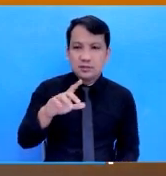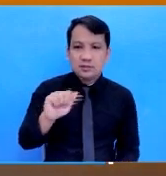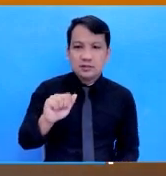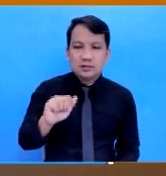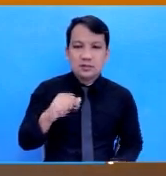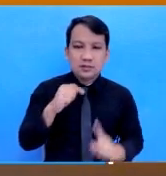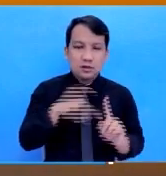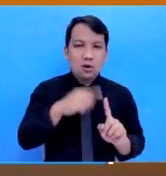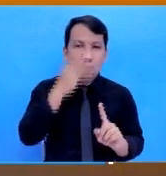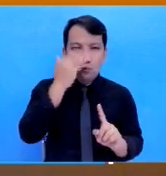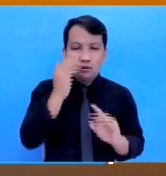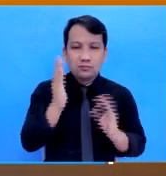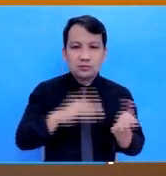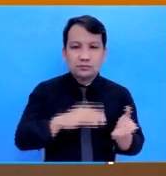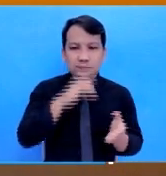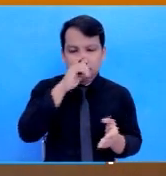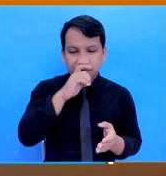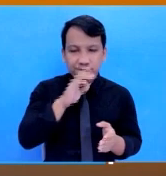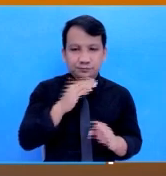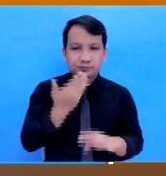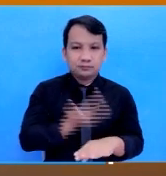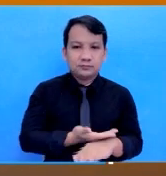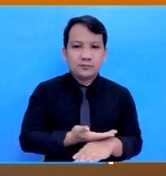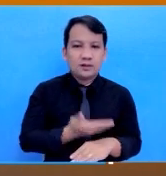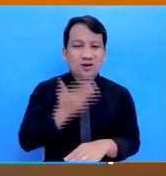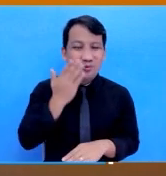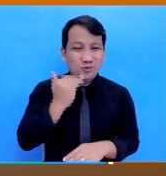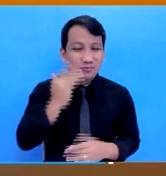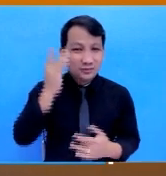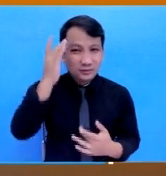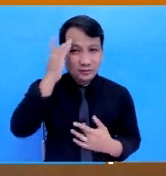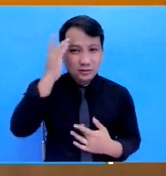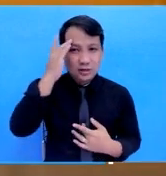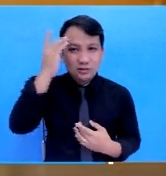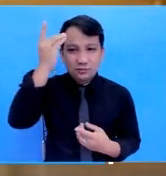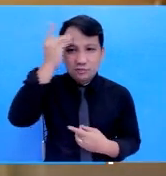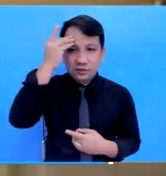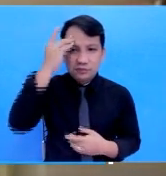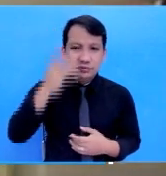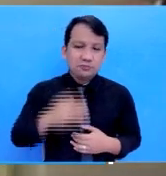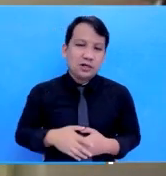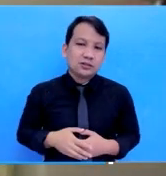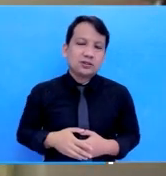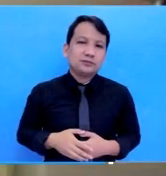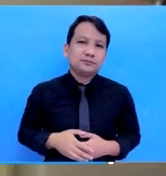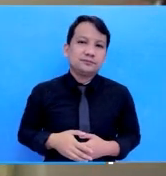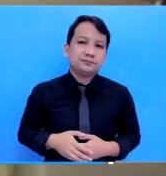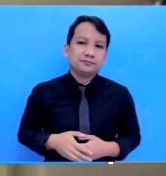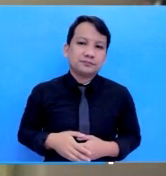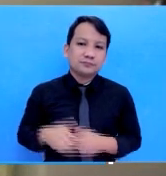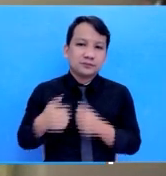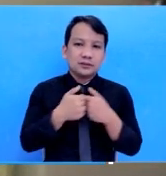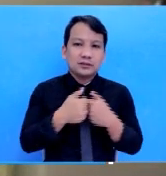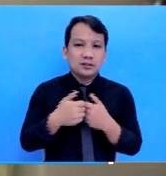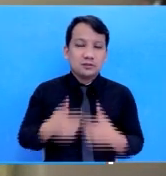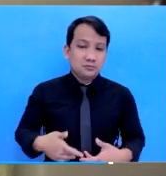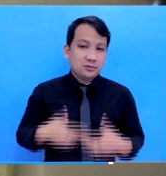kasi ang 4 na taong gulang nilang anak dahil sa diabetes. Akala ko sa mga struggle ko sa buhay, mahirap